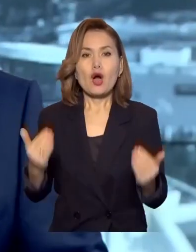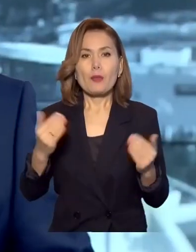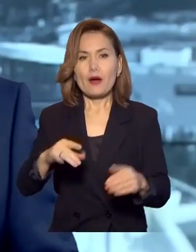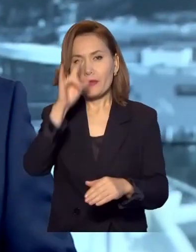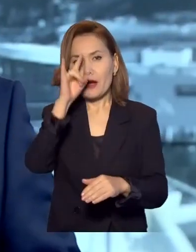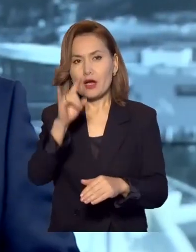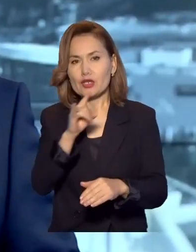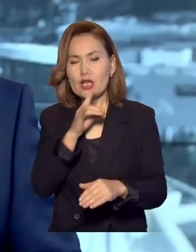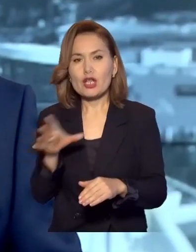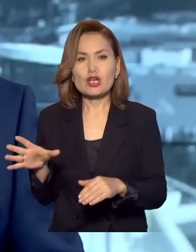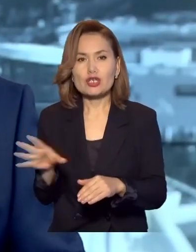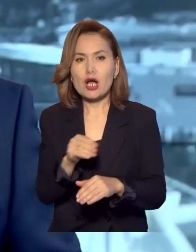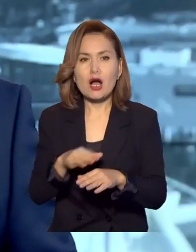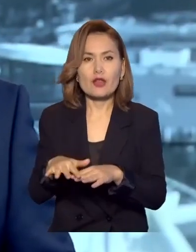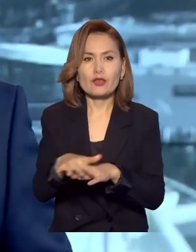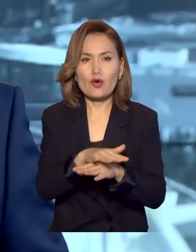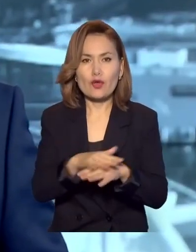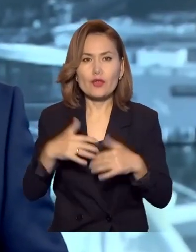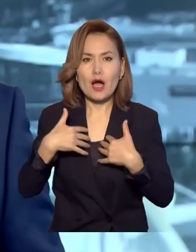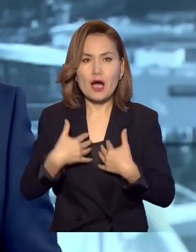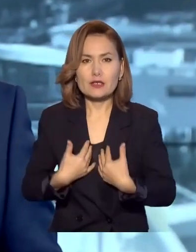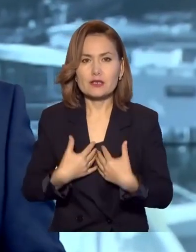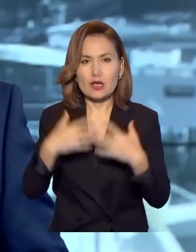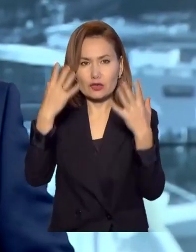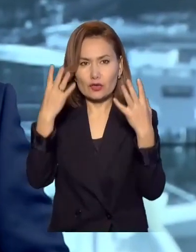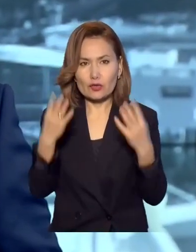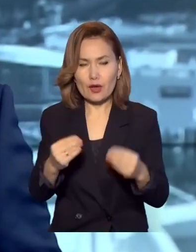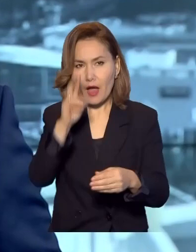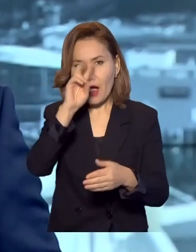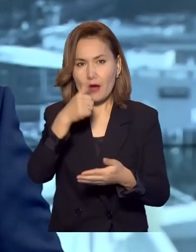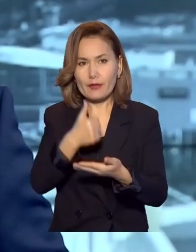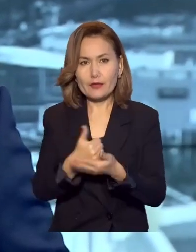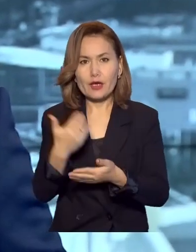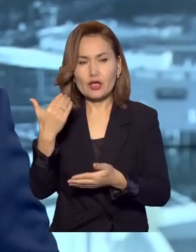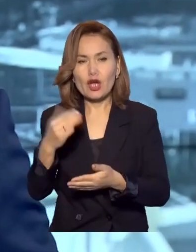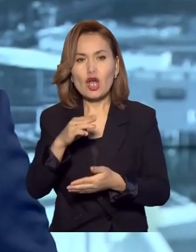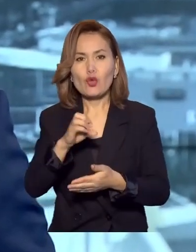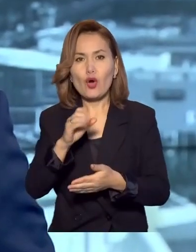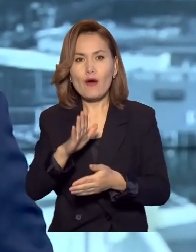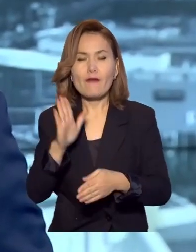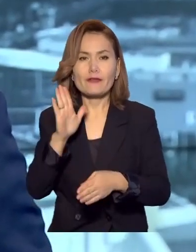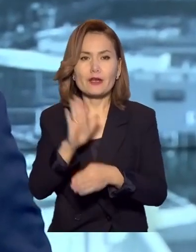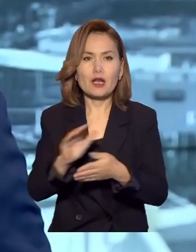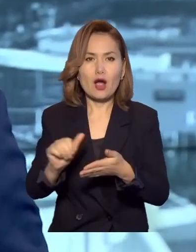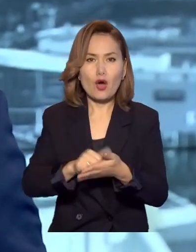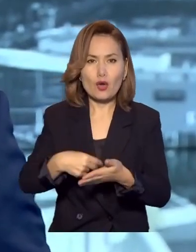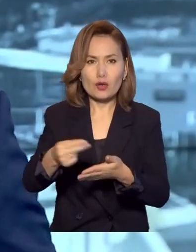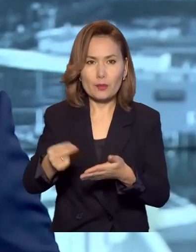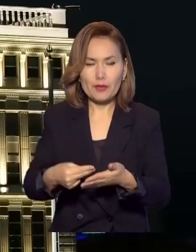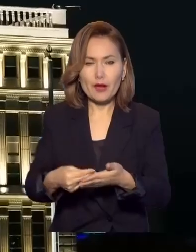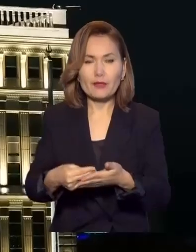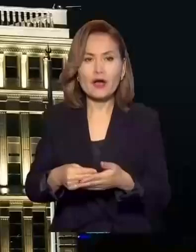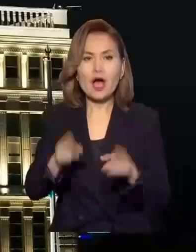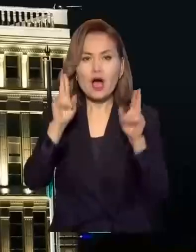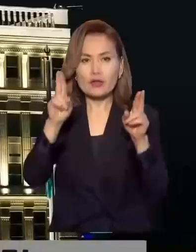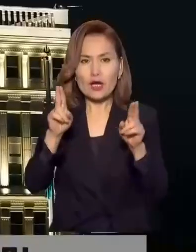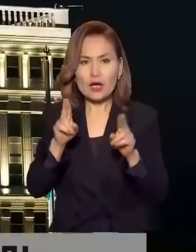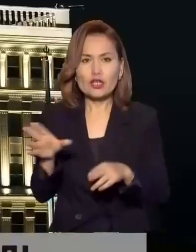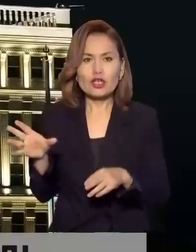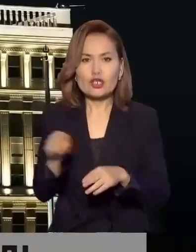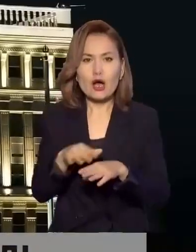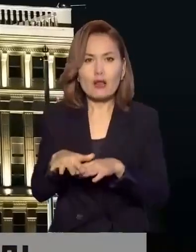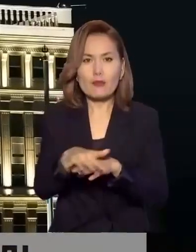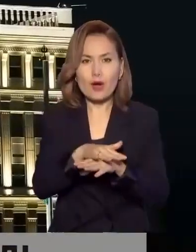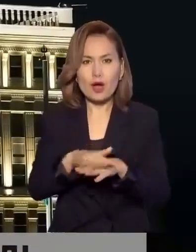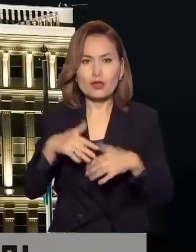Бүгін Қазақстанда жалпы ұлттық аза тұту күні. Президент Қасым Жомарт Тоқаев тиісті жарлыққа қол қойған. Тәртіп бойынша жалпы ұлттық аза тұту